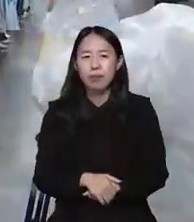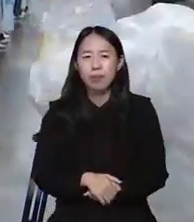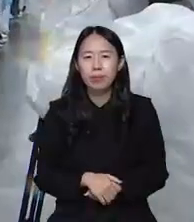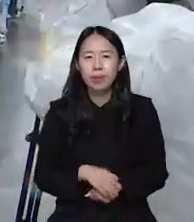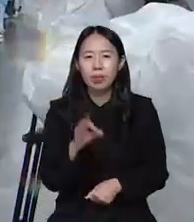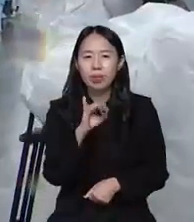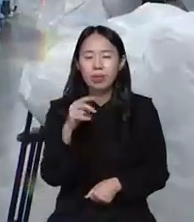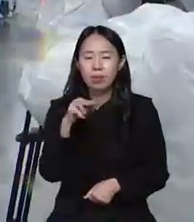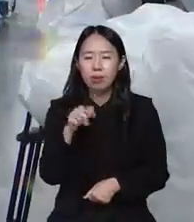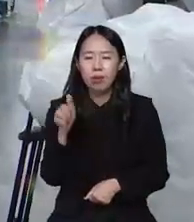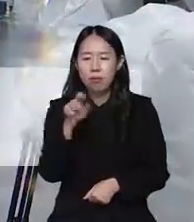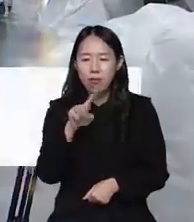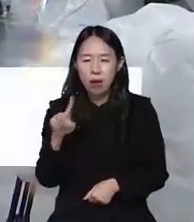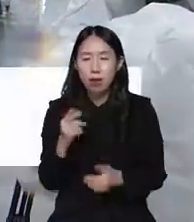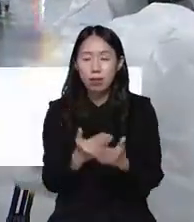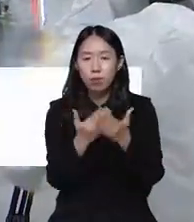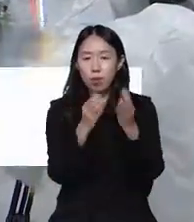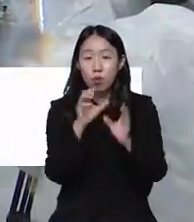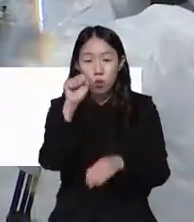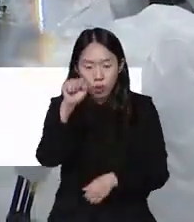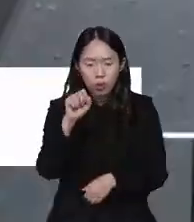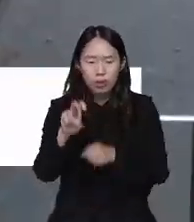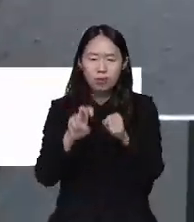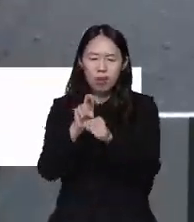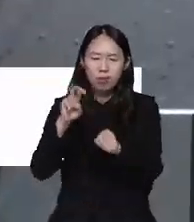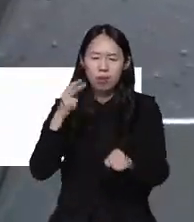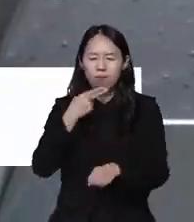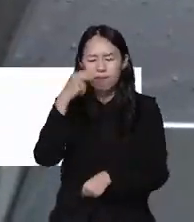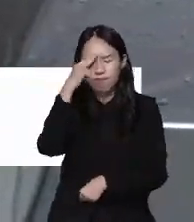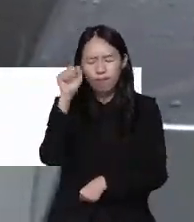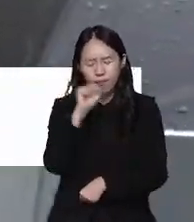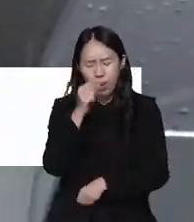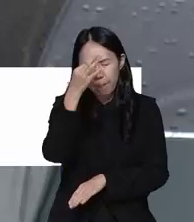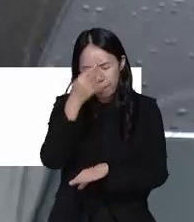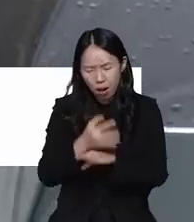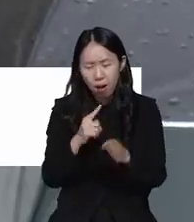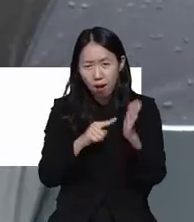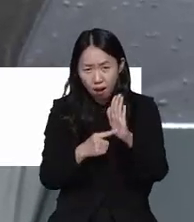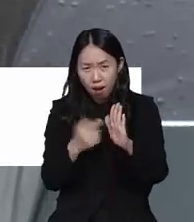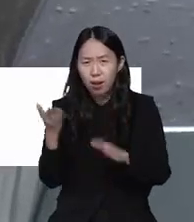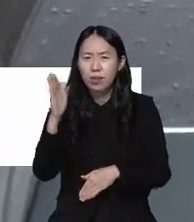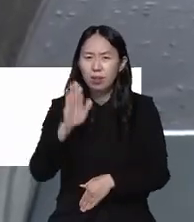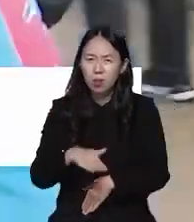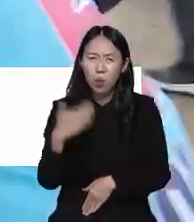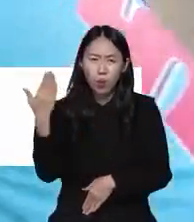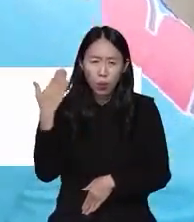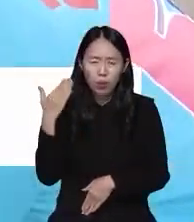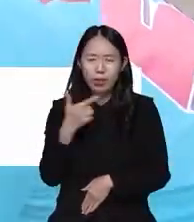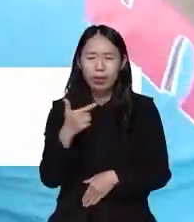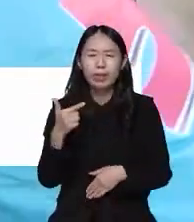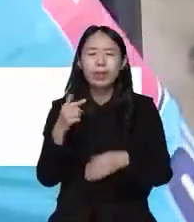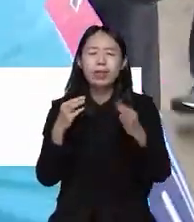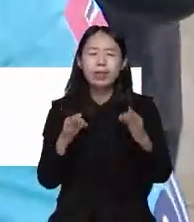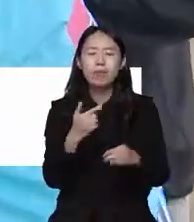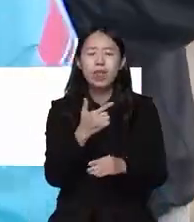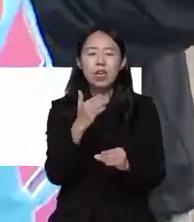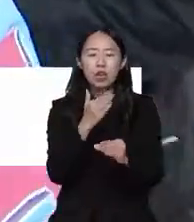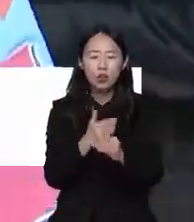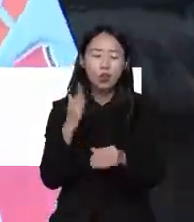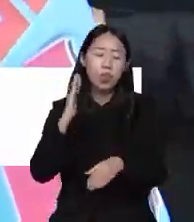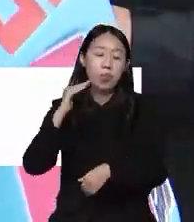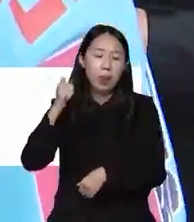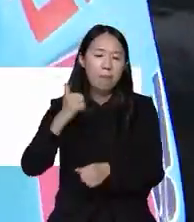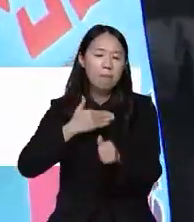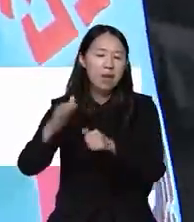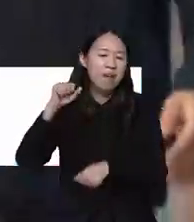이석하 진보당 후보는 20여 년 전 음주운전에 대해서는 사과했지만 과거 김대중 정부 퇴진 시위에